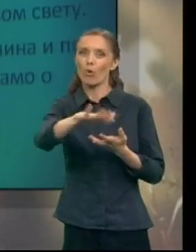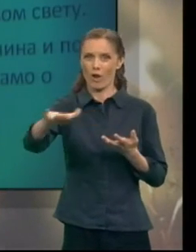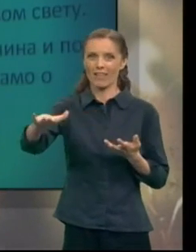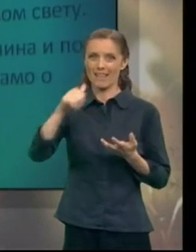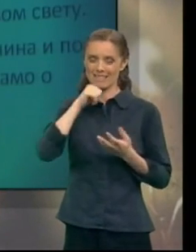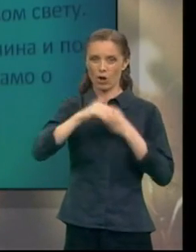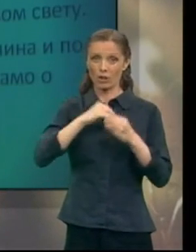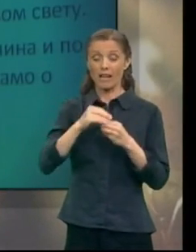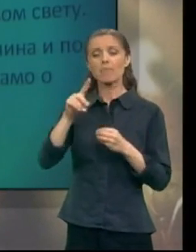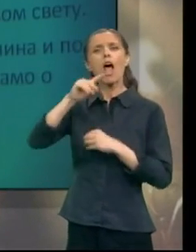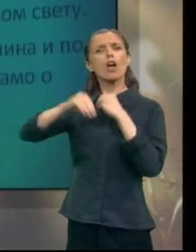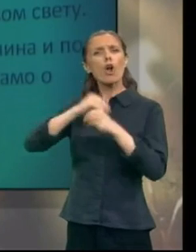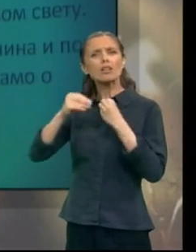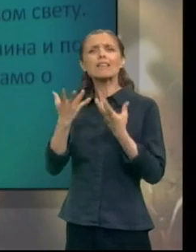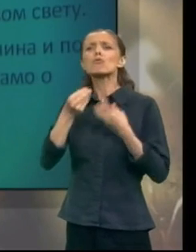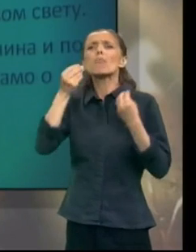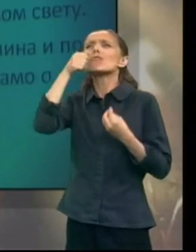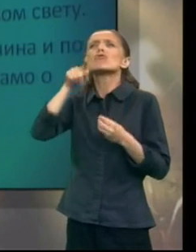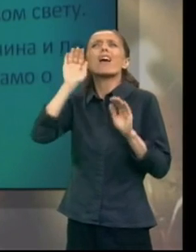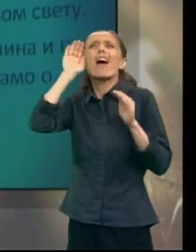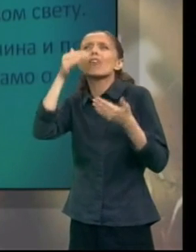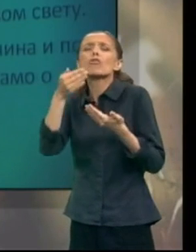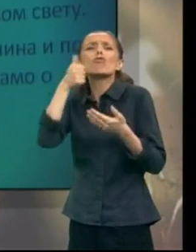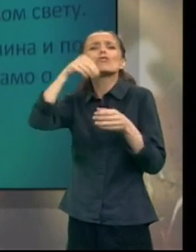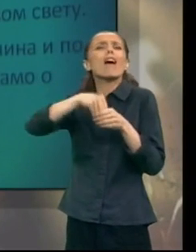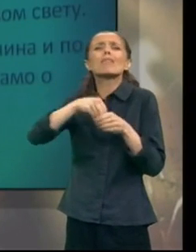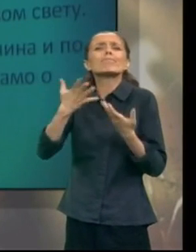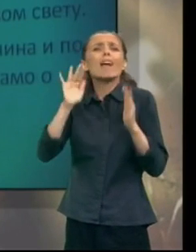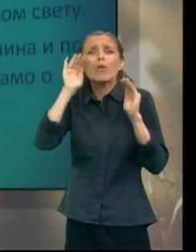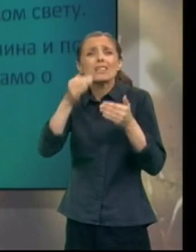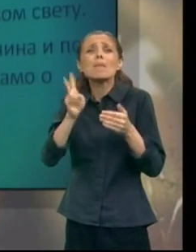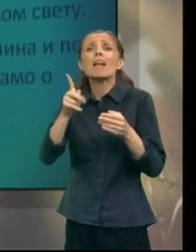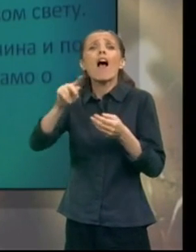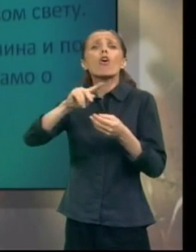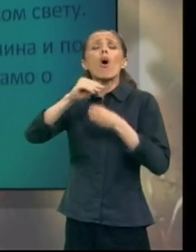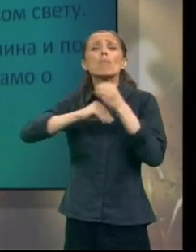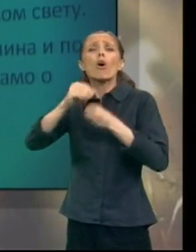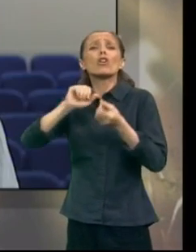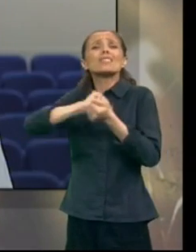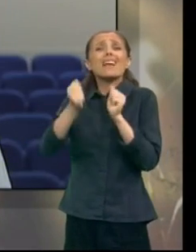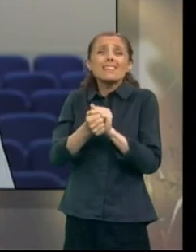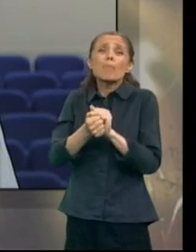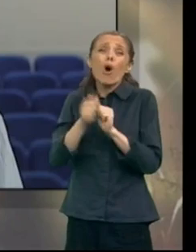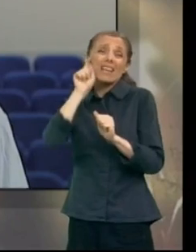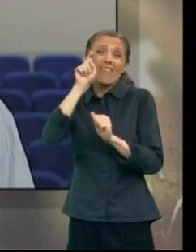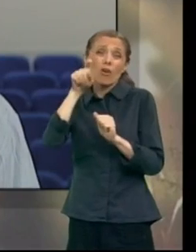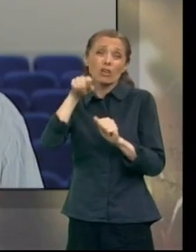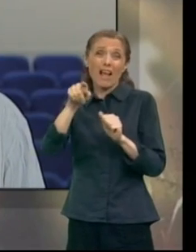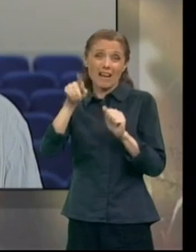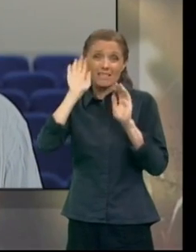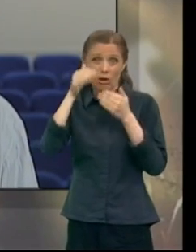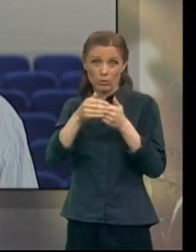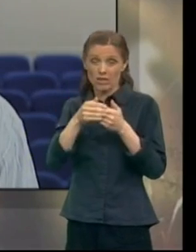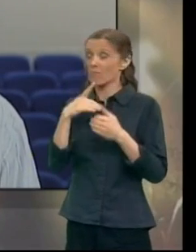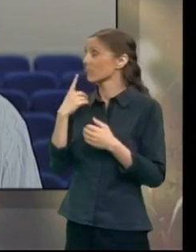je to autizam, šta se sobom nosi i kako se porodica bori sa svakodnevnim stresom koje nosi ovo stanje. Suština ovog